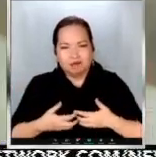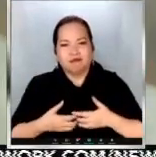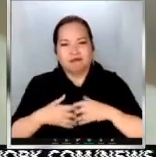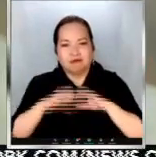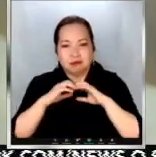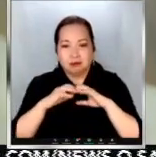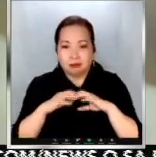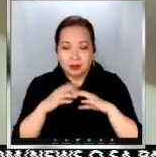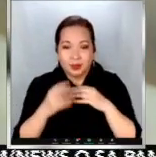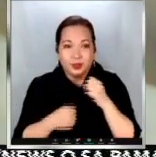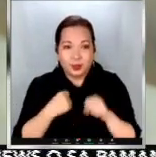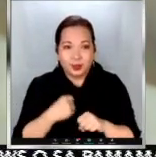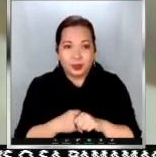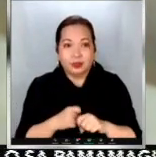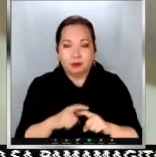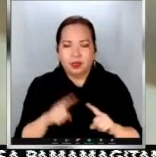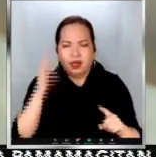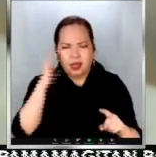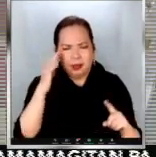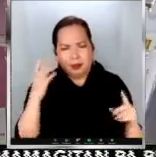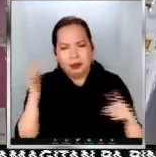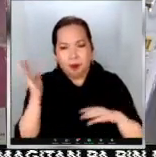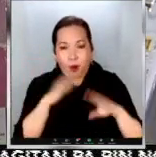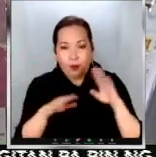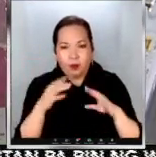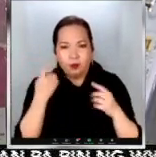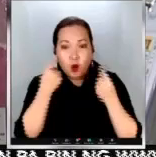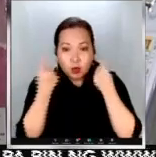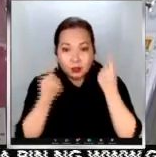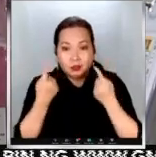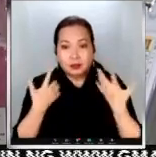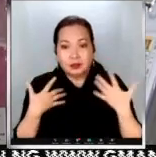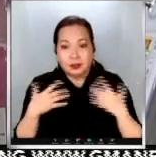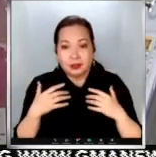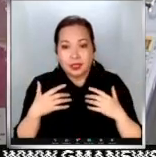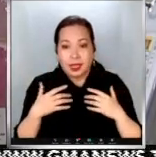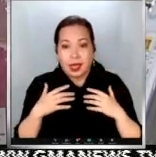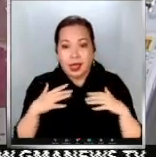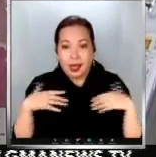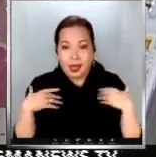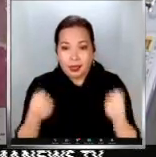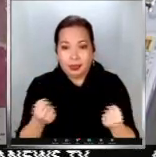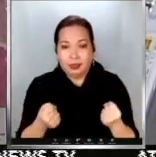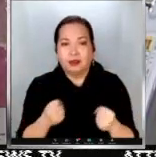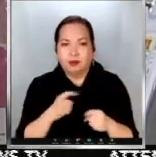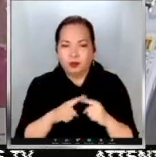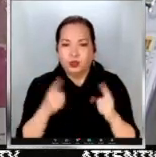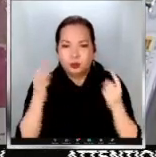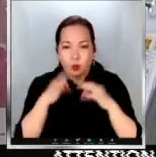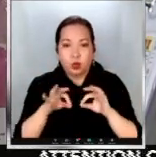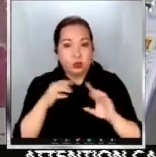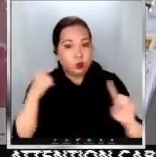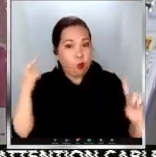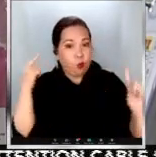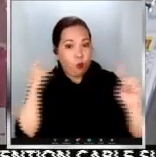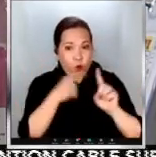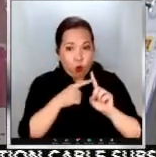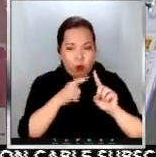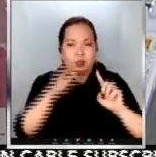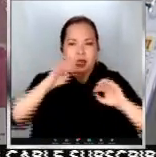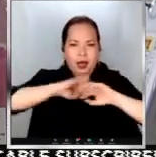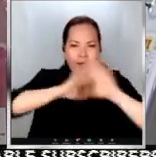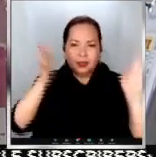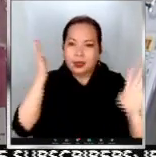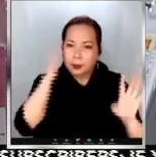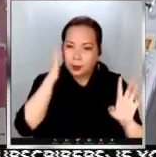yung health still meron pa rin pong pagsubok, importante po is meron tayong clarity ng target goal natin, tsaka determination, and also kailangan po